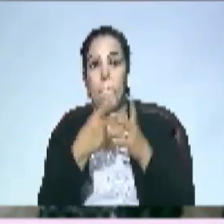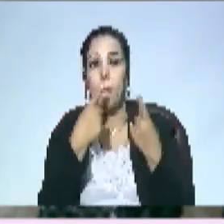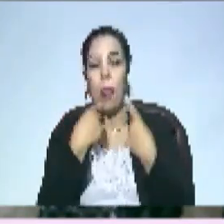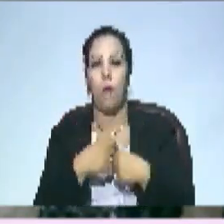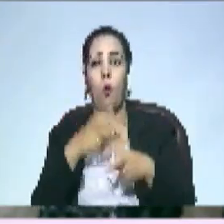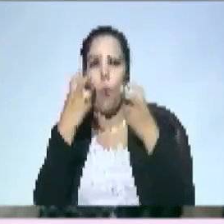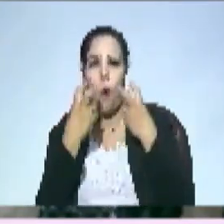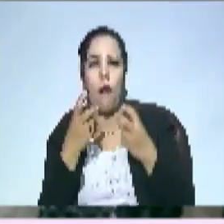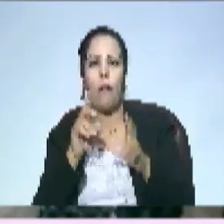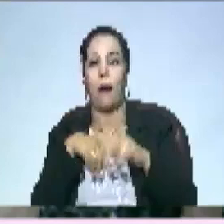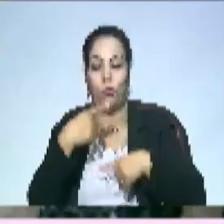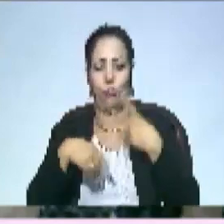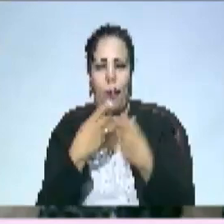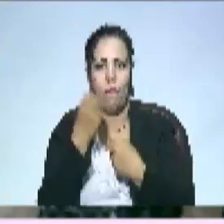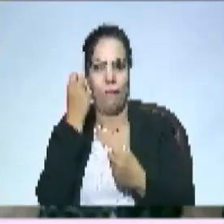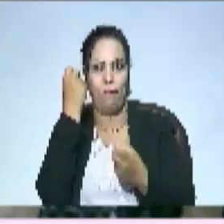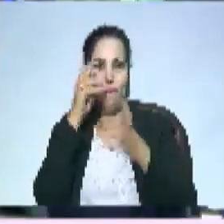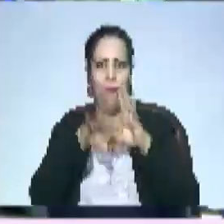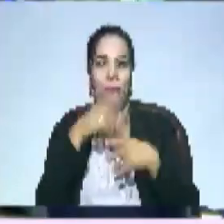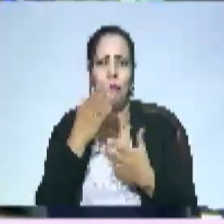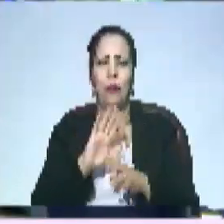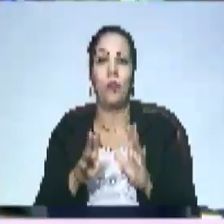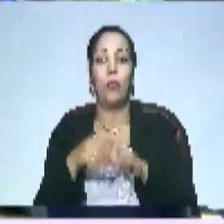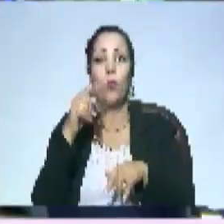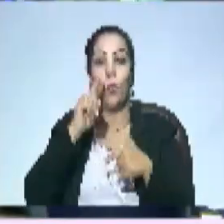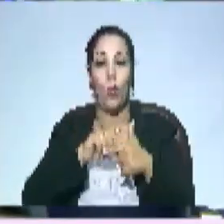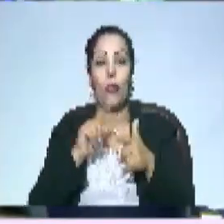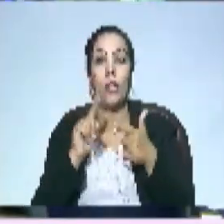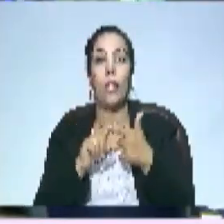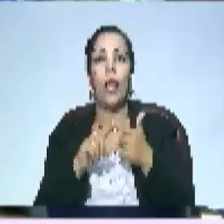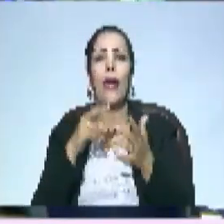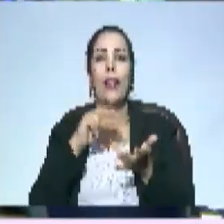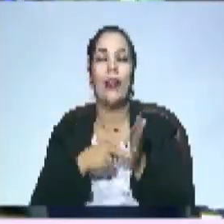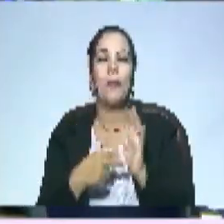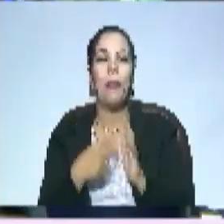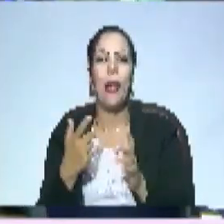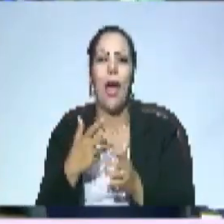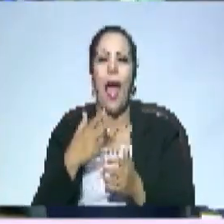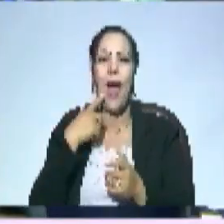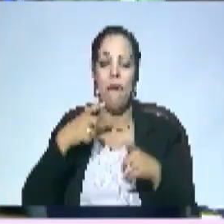المطبخ على حاجة. بالظبط كده. هنعمل ايه تاني يا شيف؟ هناخد بقى معانا الكريمة الحلوة.